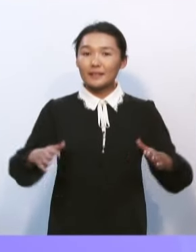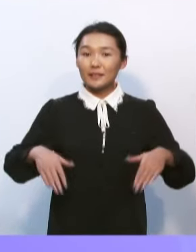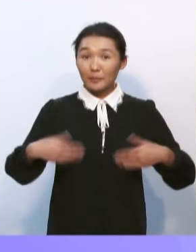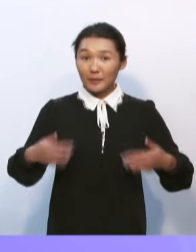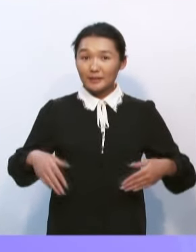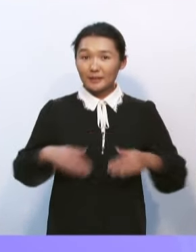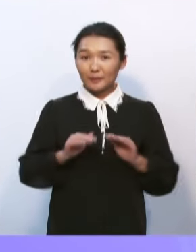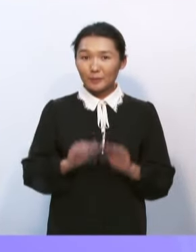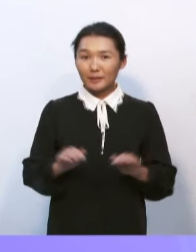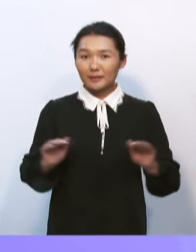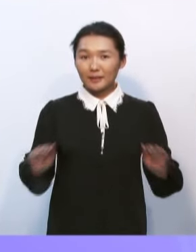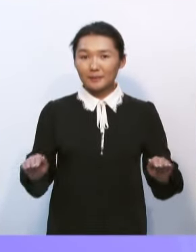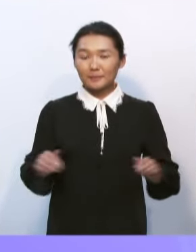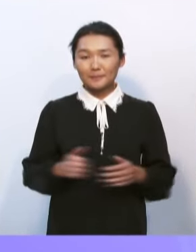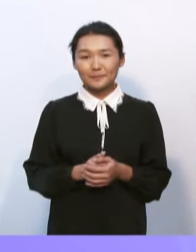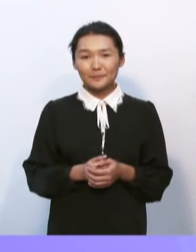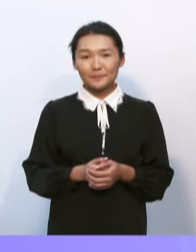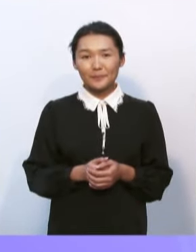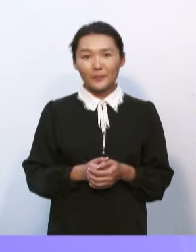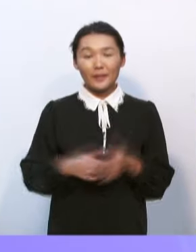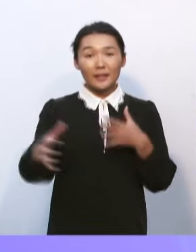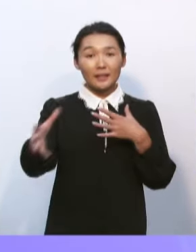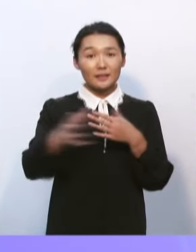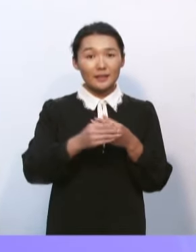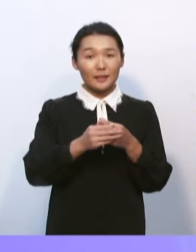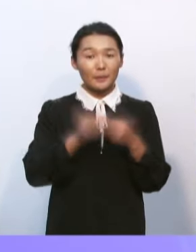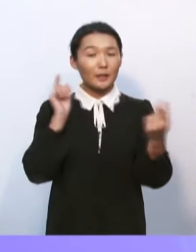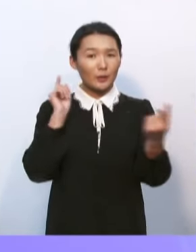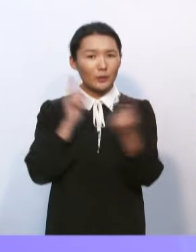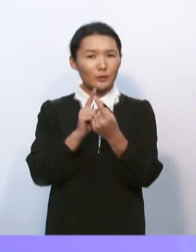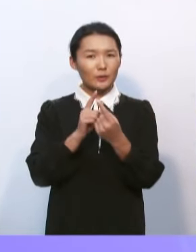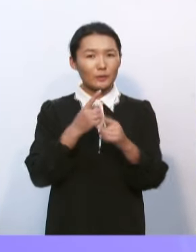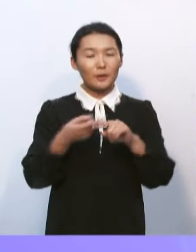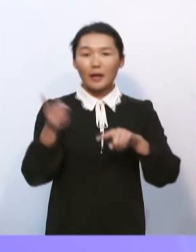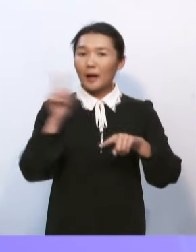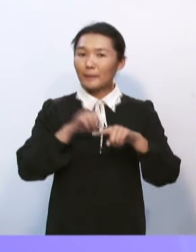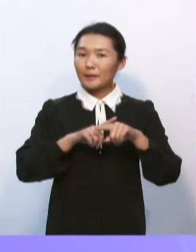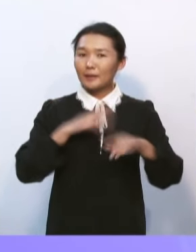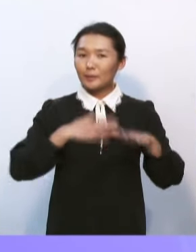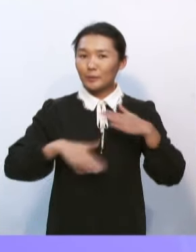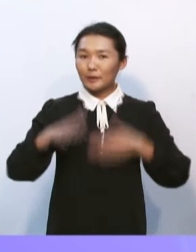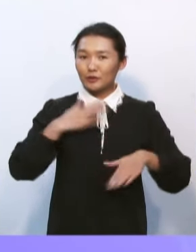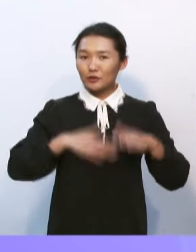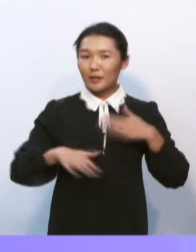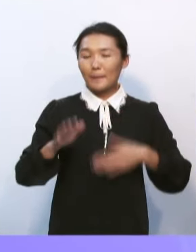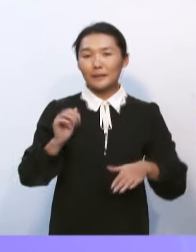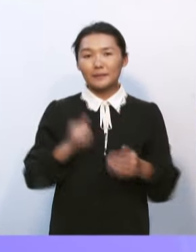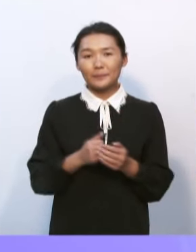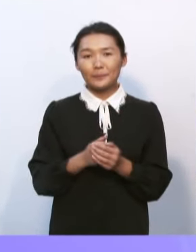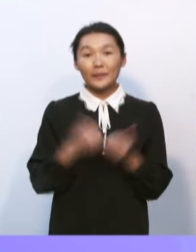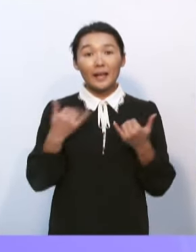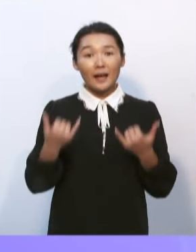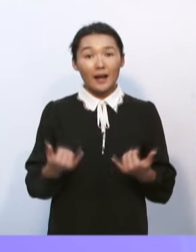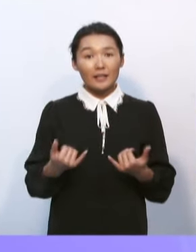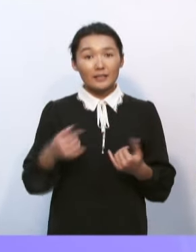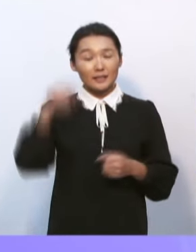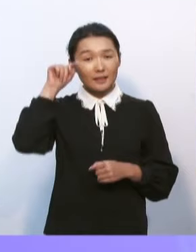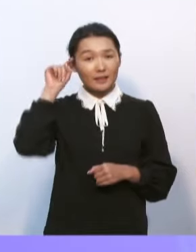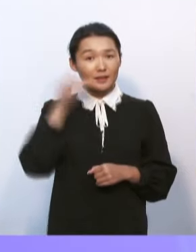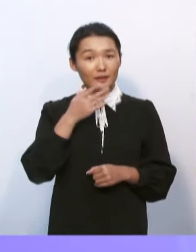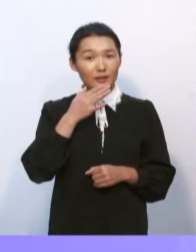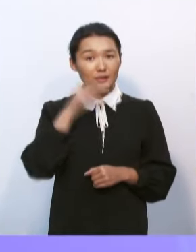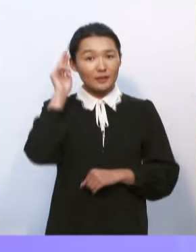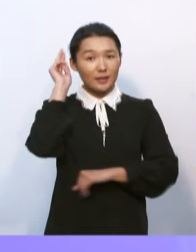Саламатсыңар бу балдар. Силер менен көрүшкөнүмө абдан кубанычтамын. Азыр кыргыз тили сабагы.